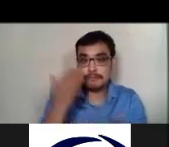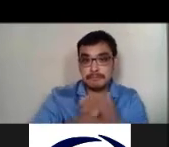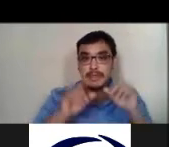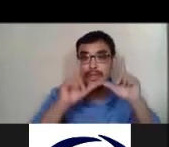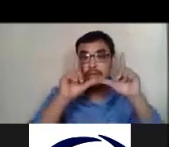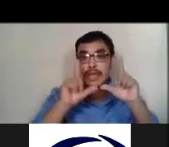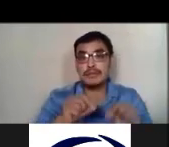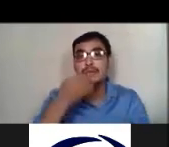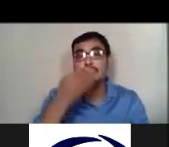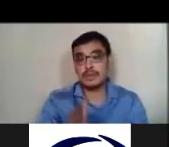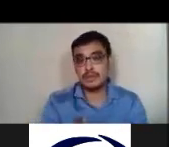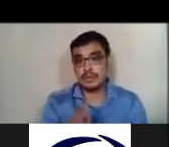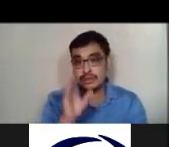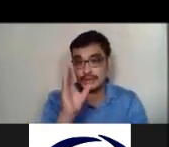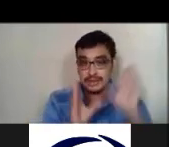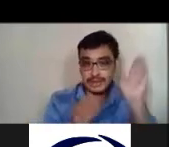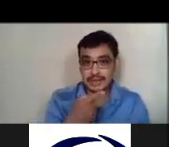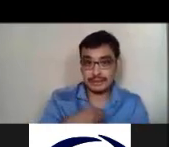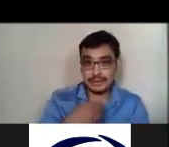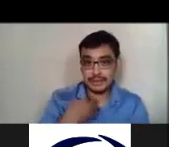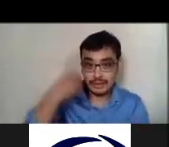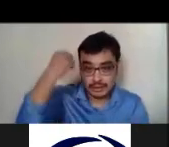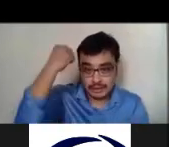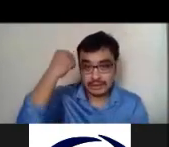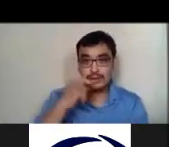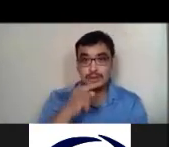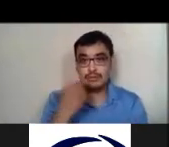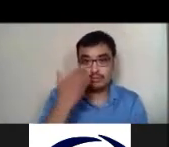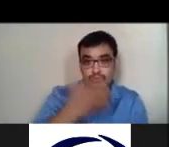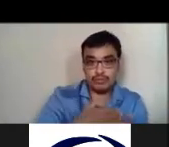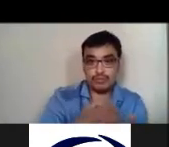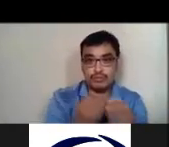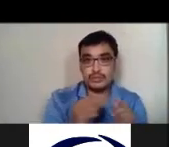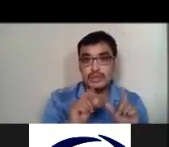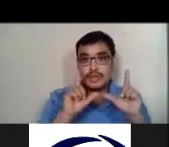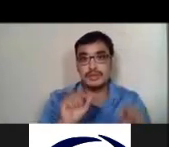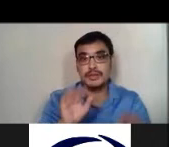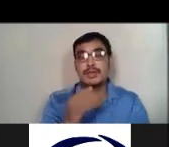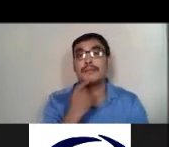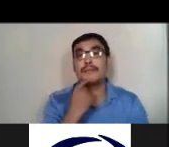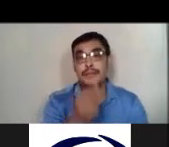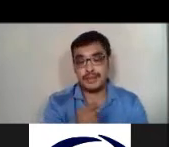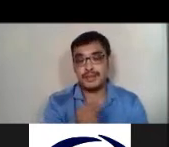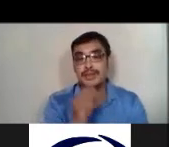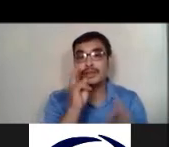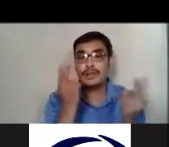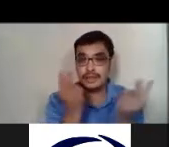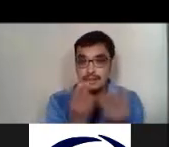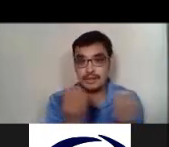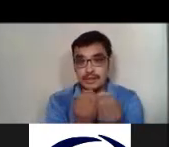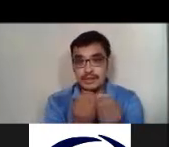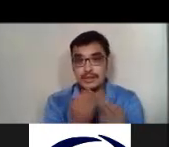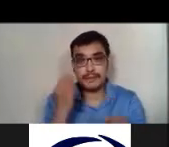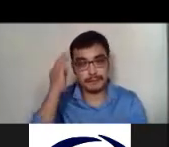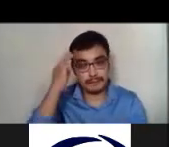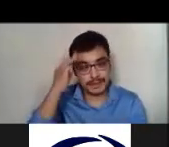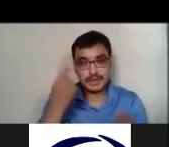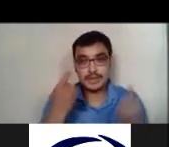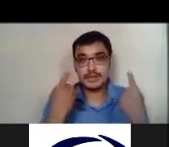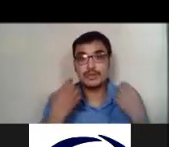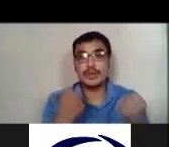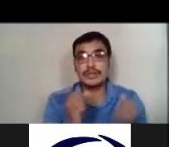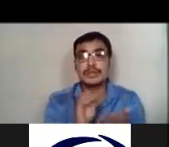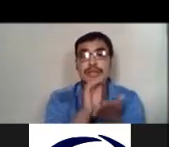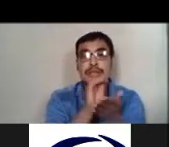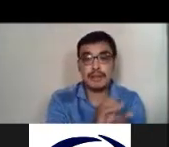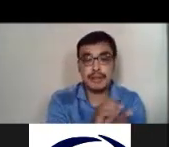रहेछ यदि हामी आत्महत्याको रोकथाम गर्न चाहन्छौँ भने. त्यसै गरी मानसिक स्वास्थ्य सेवा चाहिँ जिबिपी सर्भाइभरको